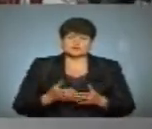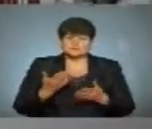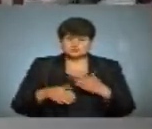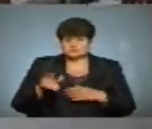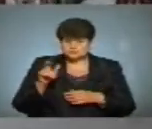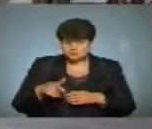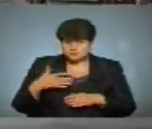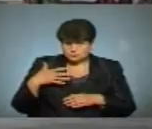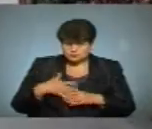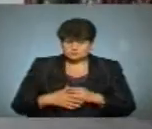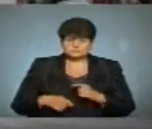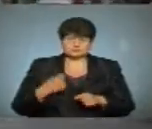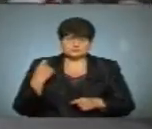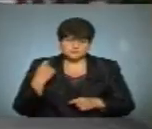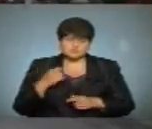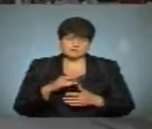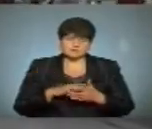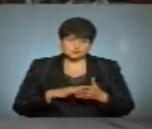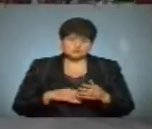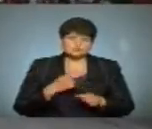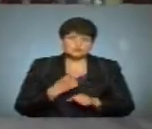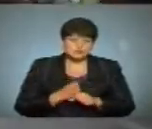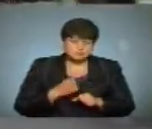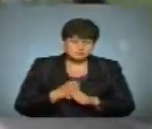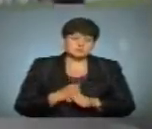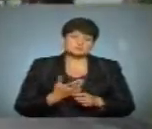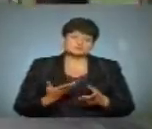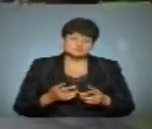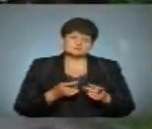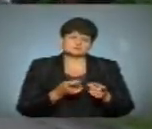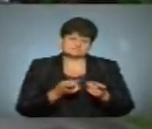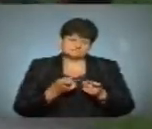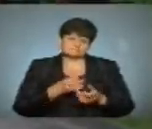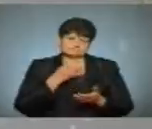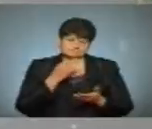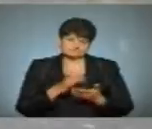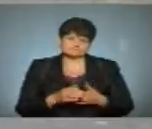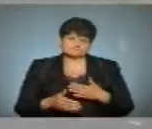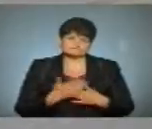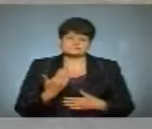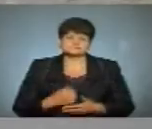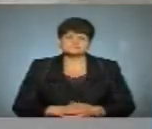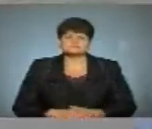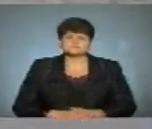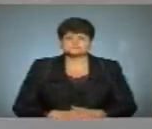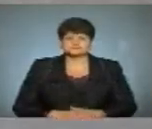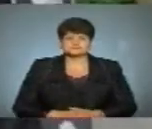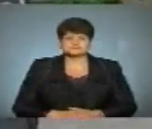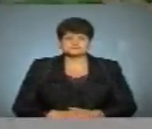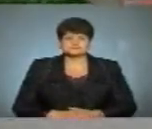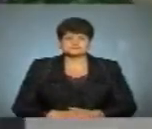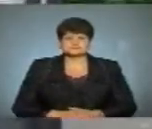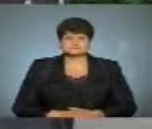людина розуміє, що вона порушує і продовжує вчиняти правопорушення, ми притягуємо її до відповідальності. Богдана Сарабун, Андрій